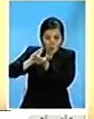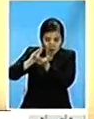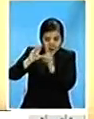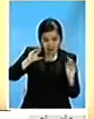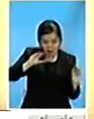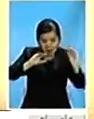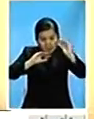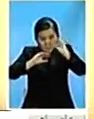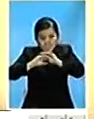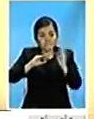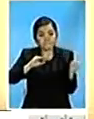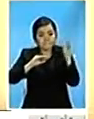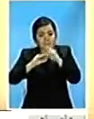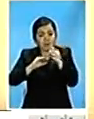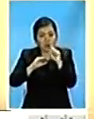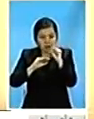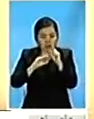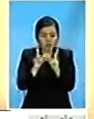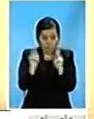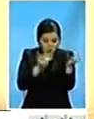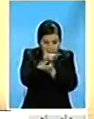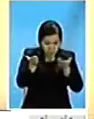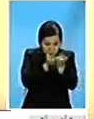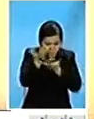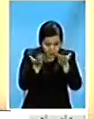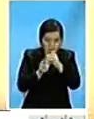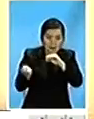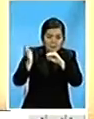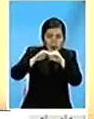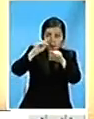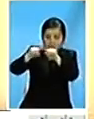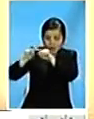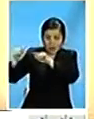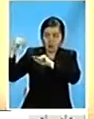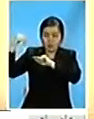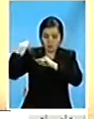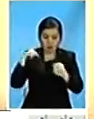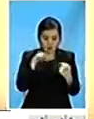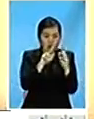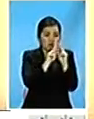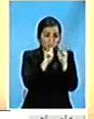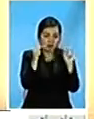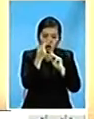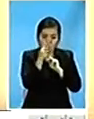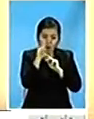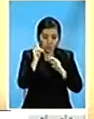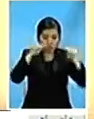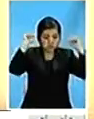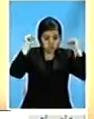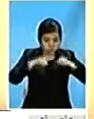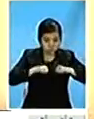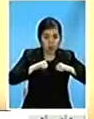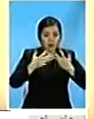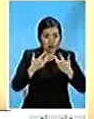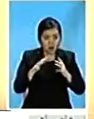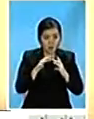การวิสามัญได้ร่วมกันพิจารณาเพิ่มงบประมาณรายการต่างๆที่คณะรัฐมนตรีได้ให้ความเห็นชอบ